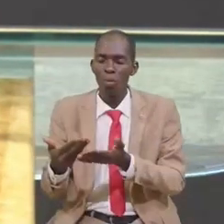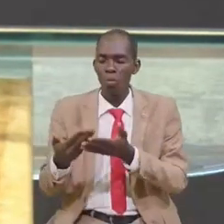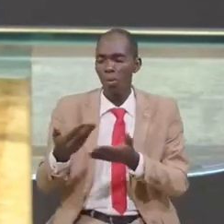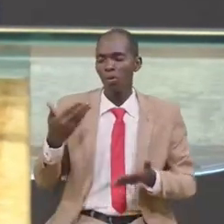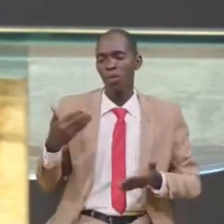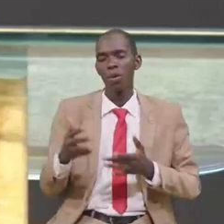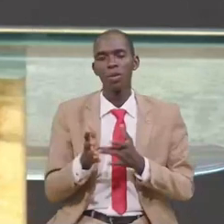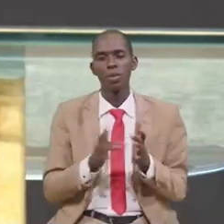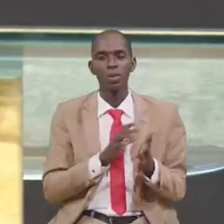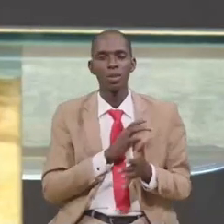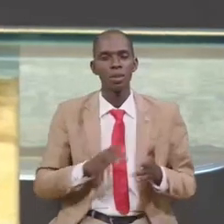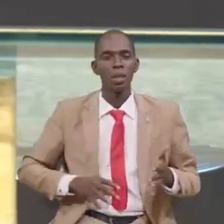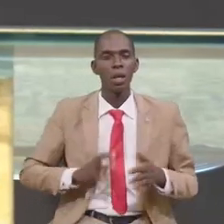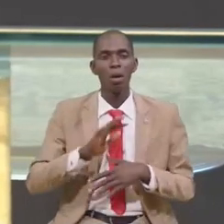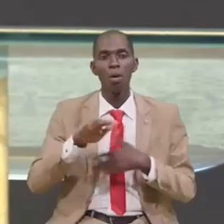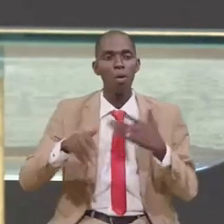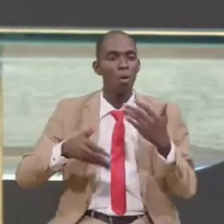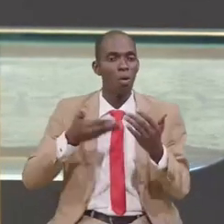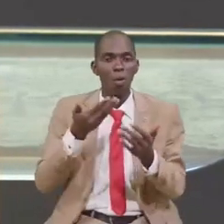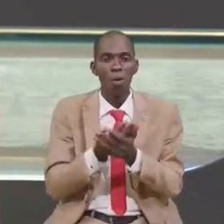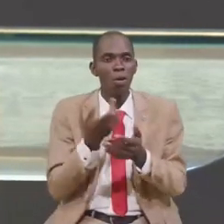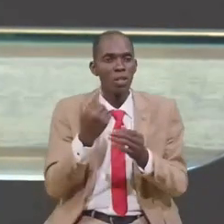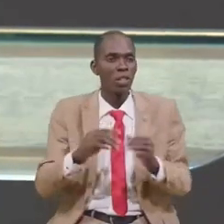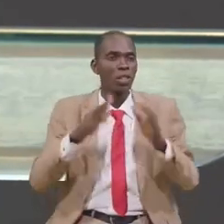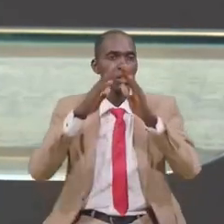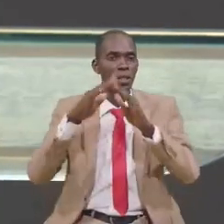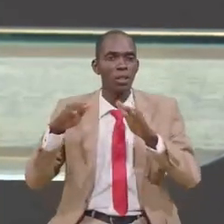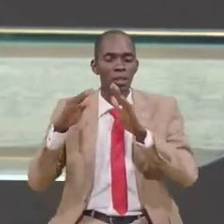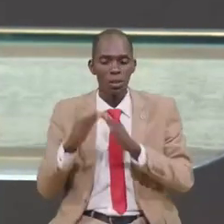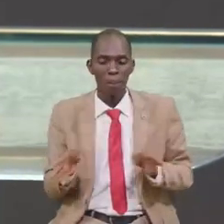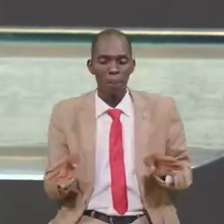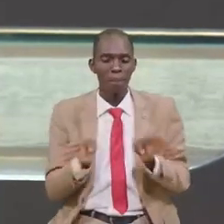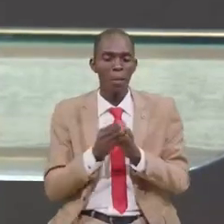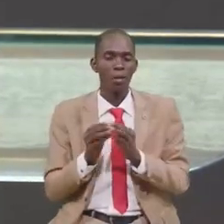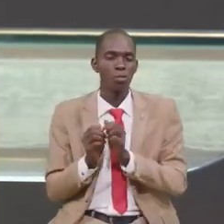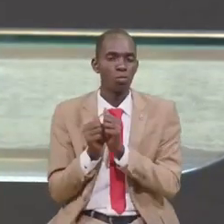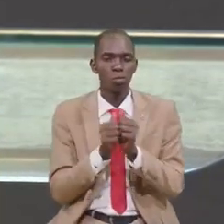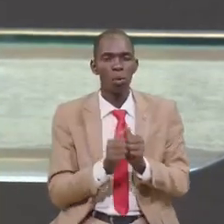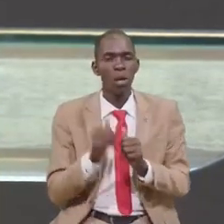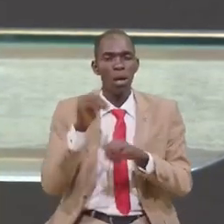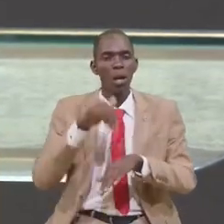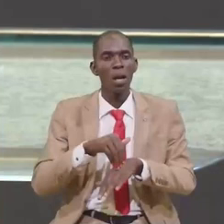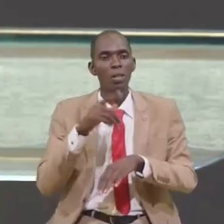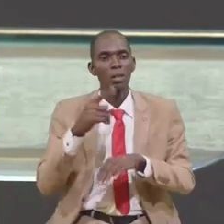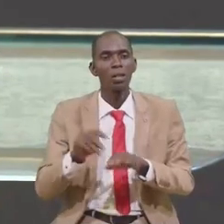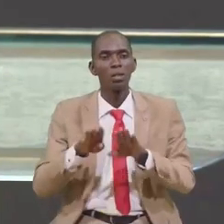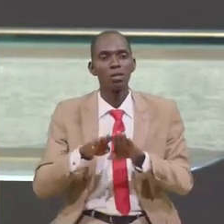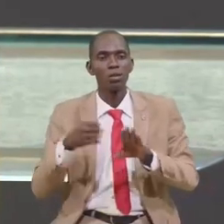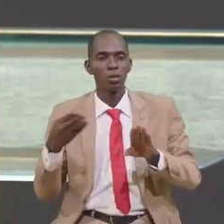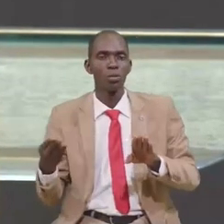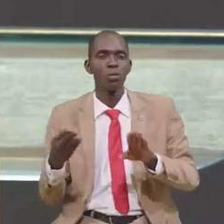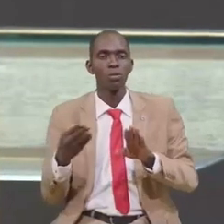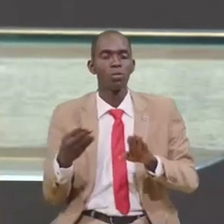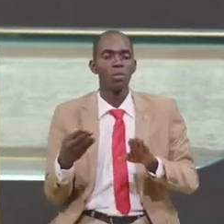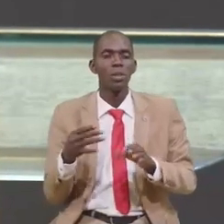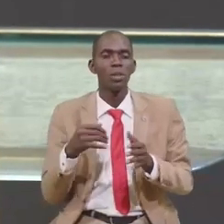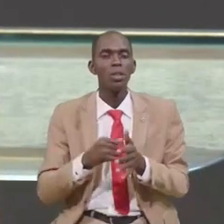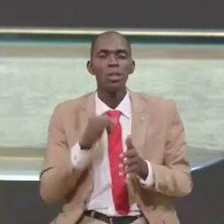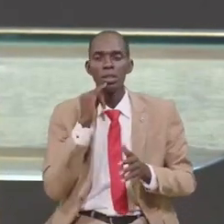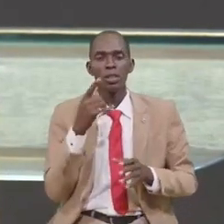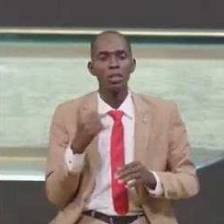amena et toute la ville était rassemblée devant sa porte. C'est